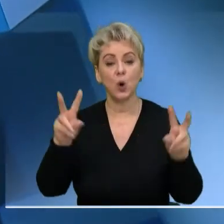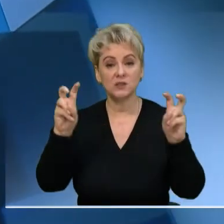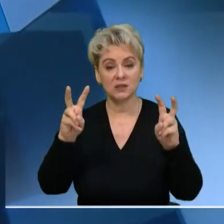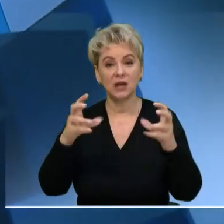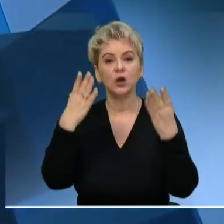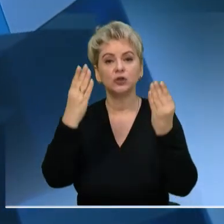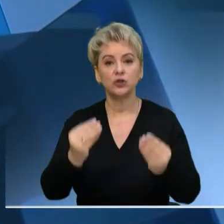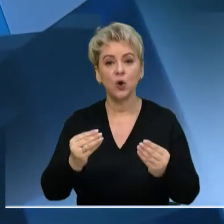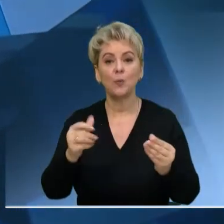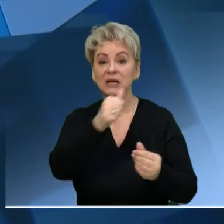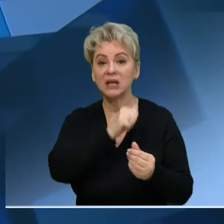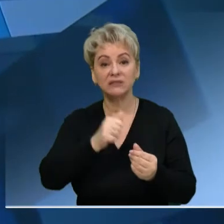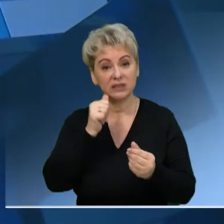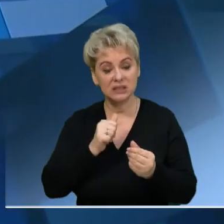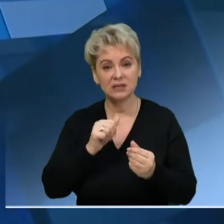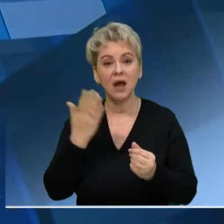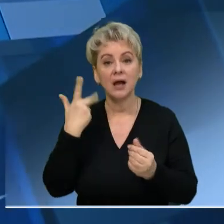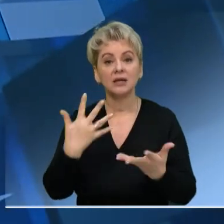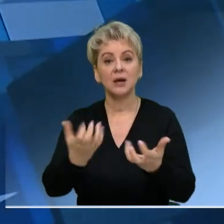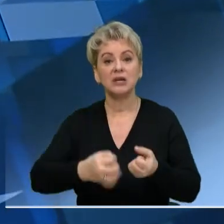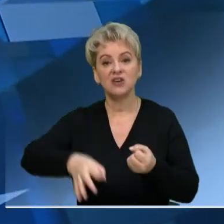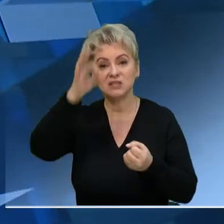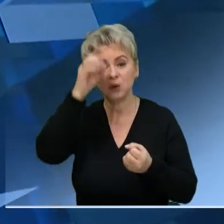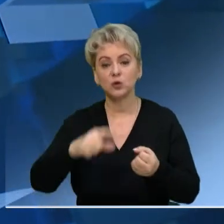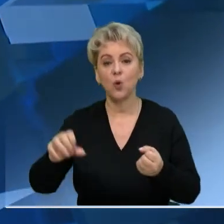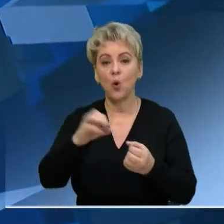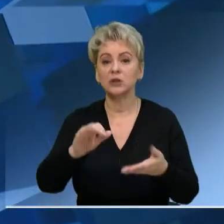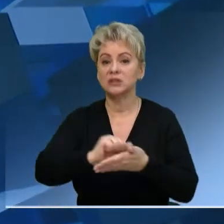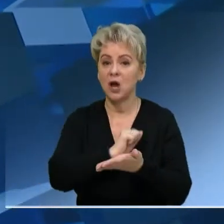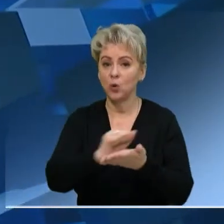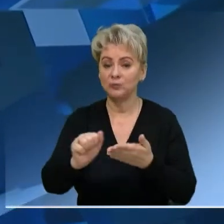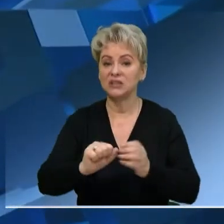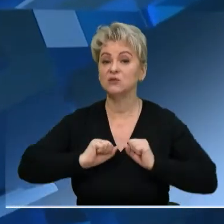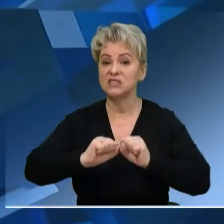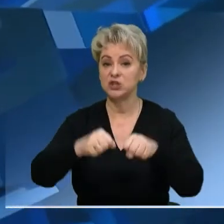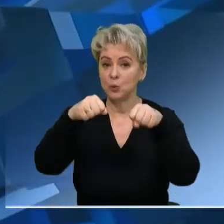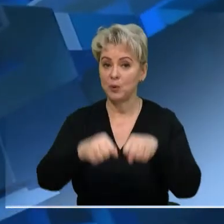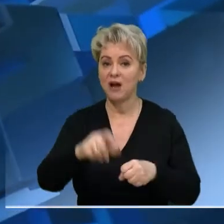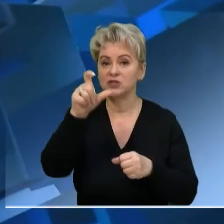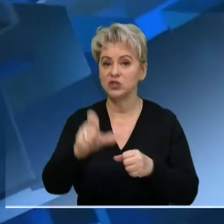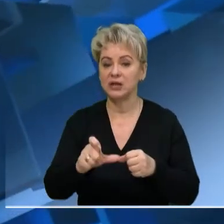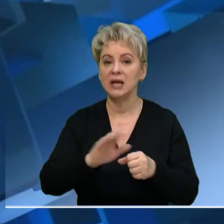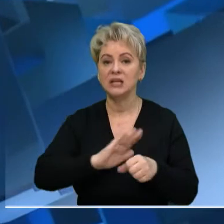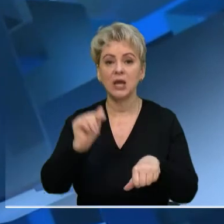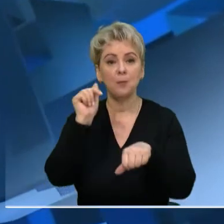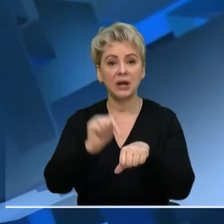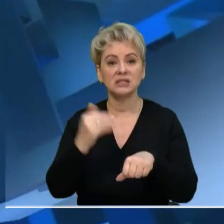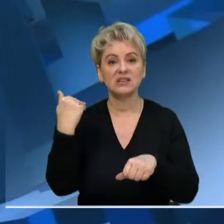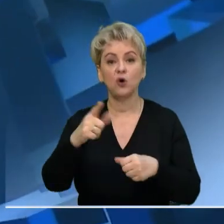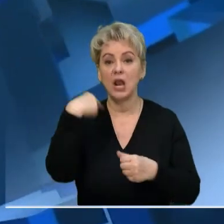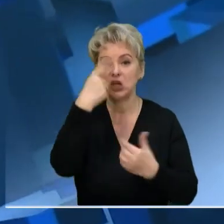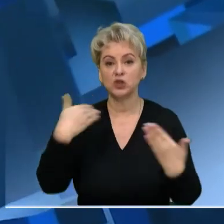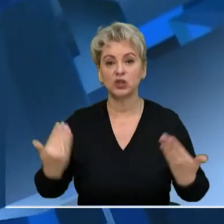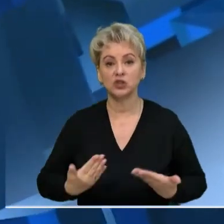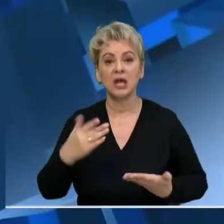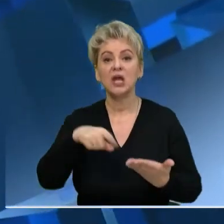называют Днем конфиденциальности. Когда принято вспоминать о конвенции, подписанной в защиту прав человека на неприкосновенность его личной